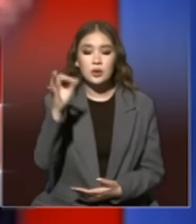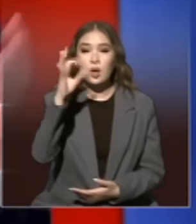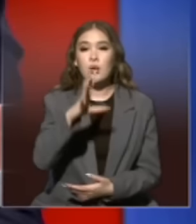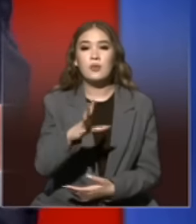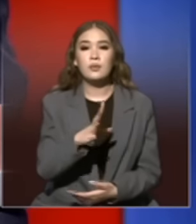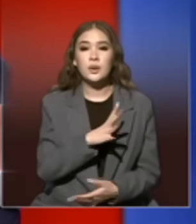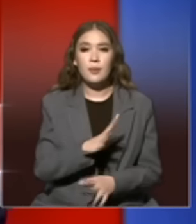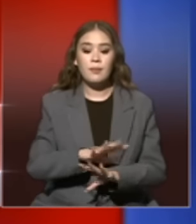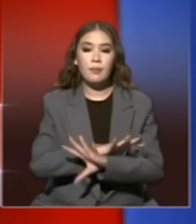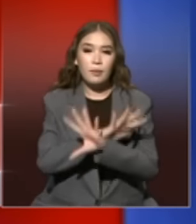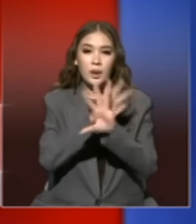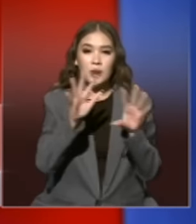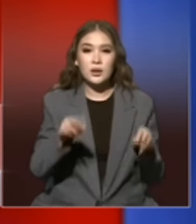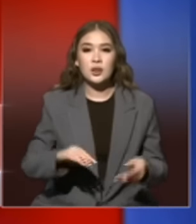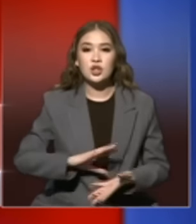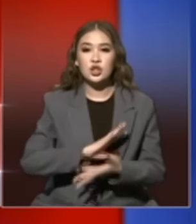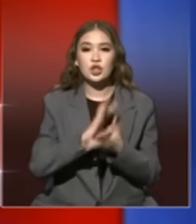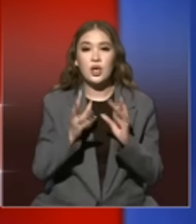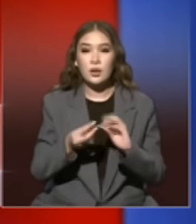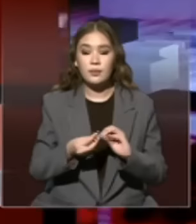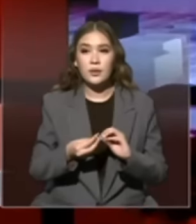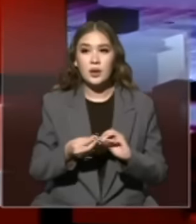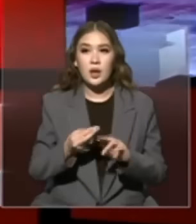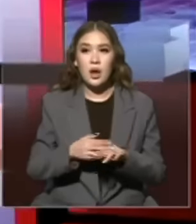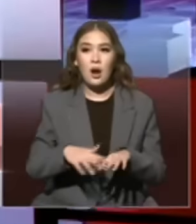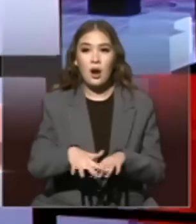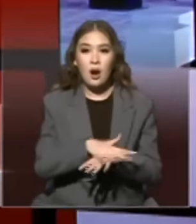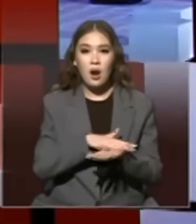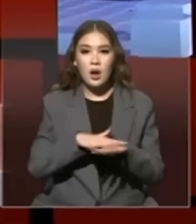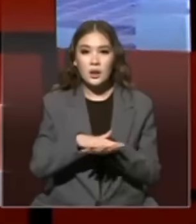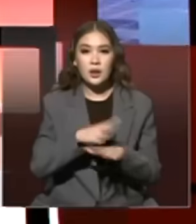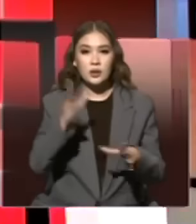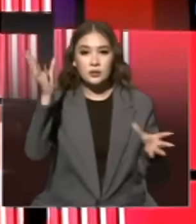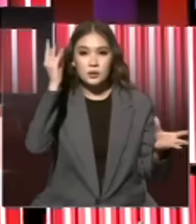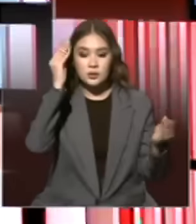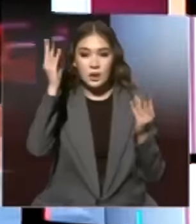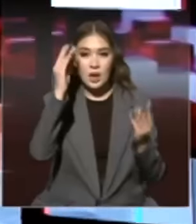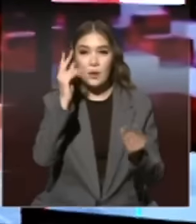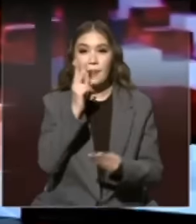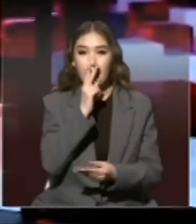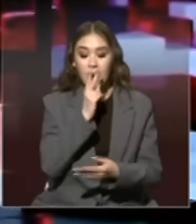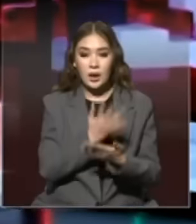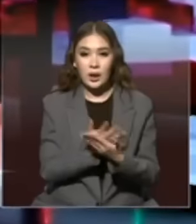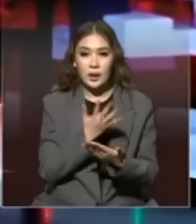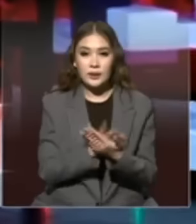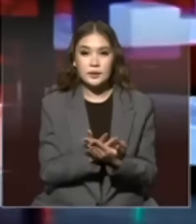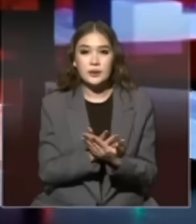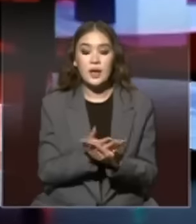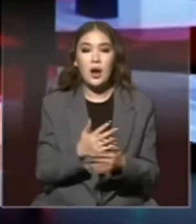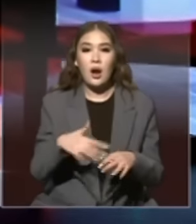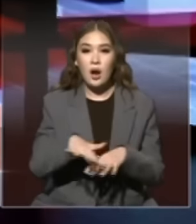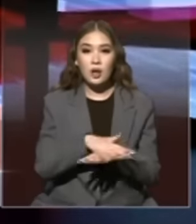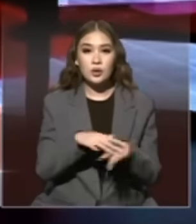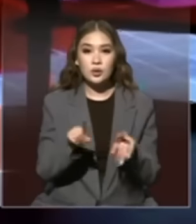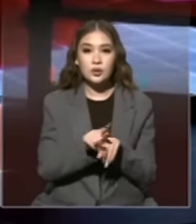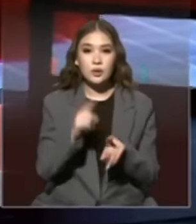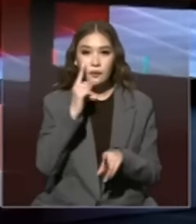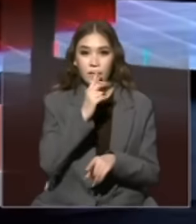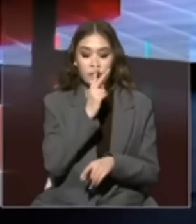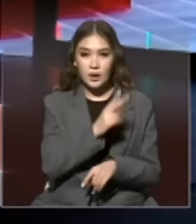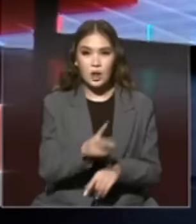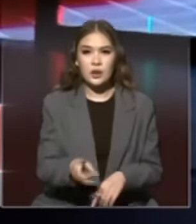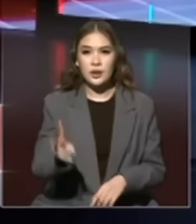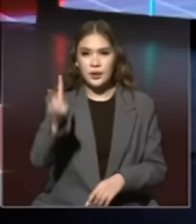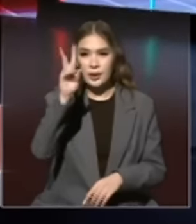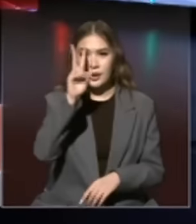барлығы жалпы біраз халықты сауаттылығына әкелді. Яғни халықта өзі көзімен көріп. Екі ай болса да соттың